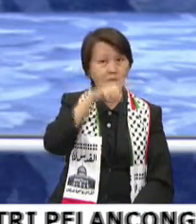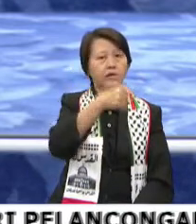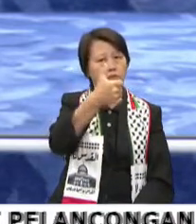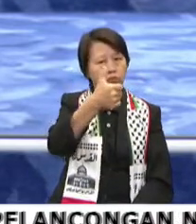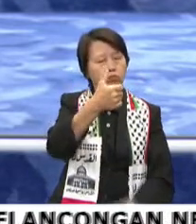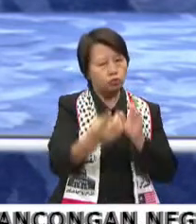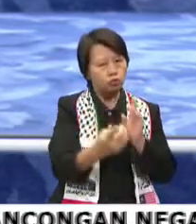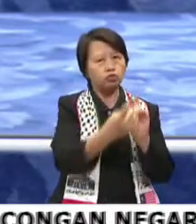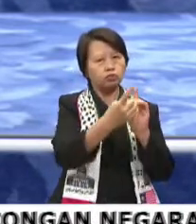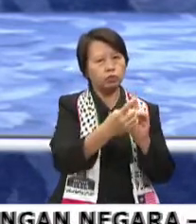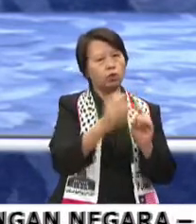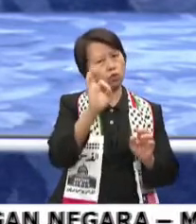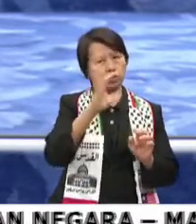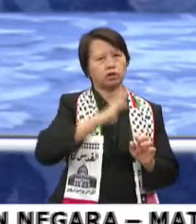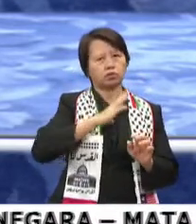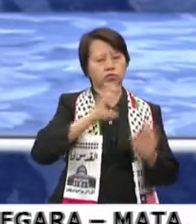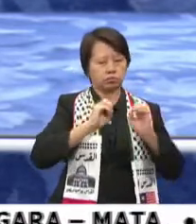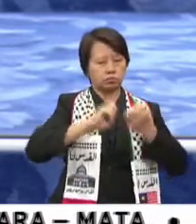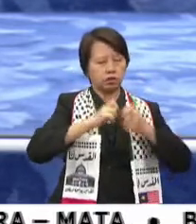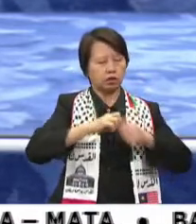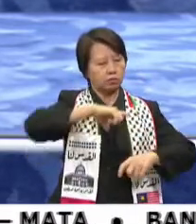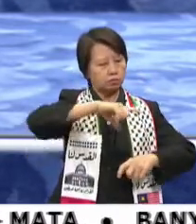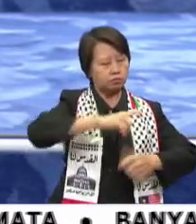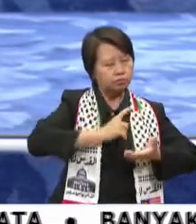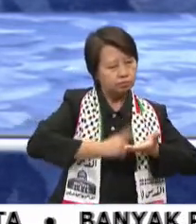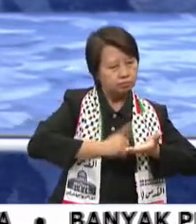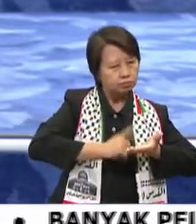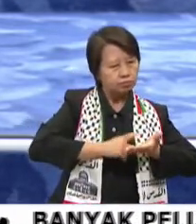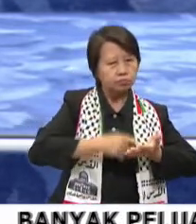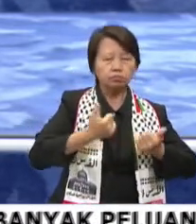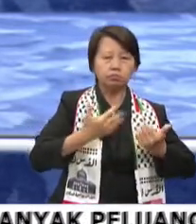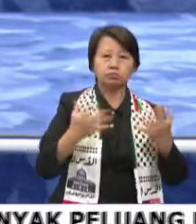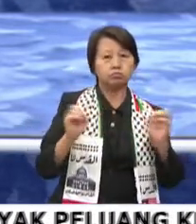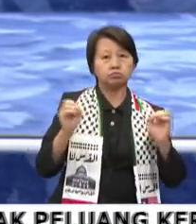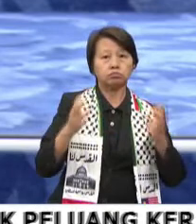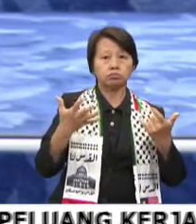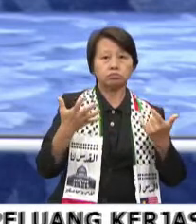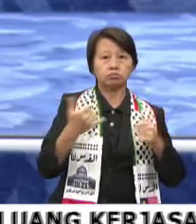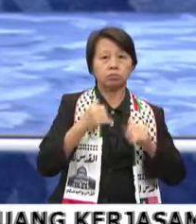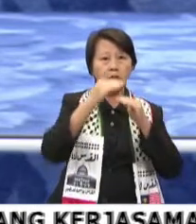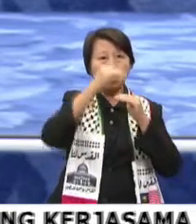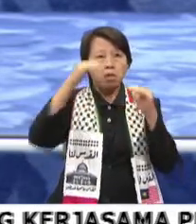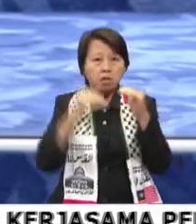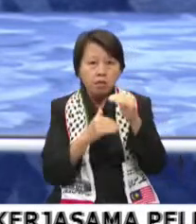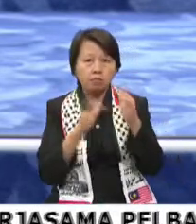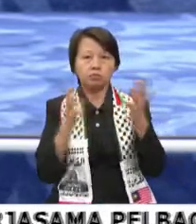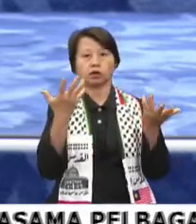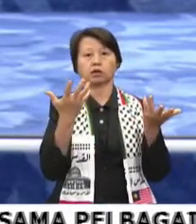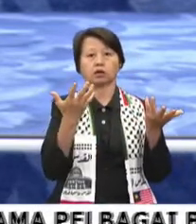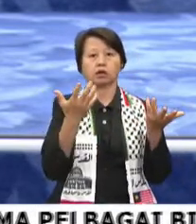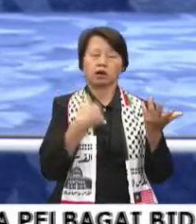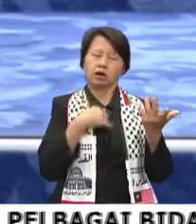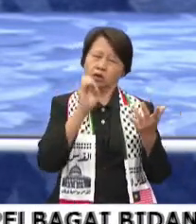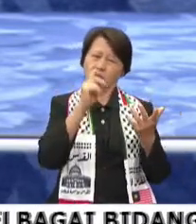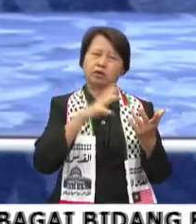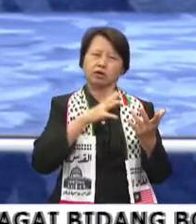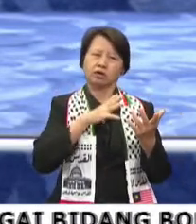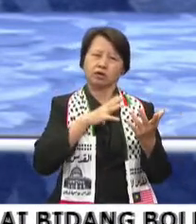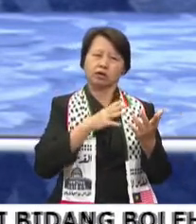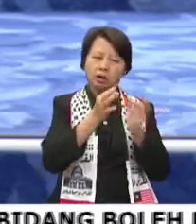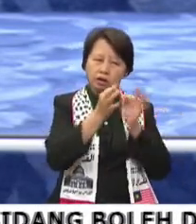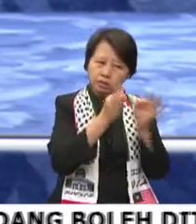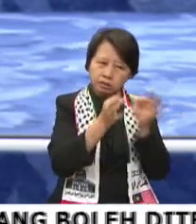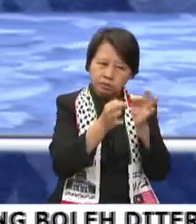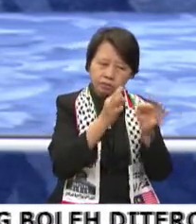jadi saya tak ada masalah tak terasa terhakis pengaruh atau kedudukan jadi saya itu Saya nak